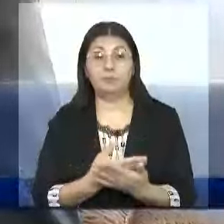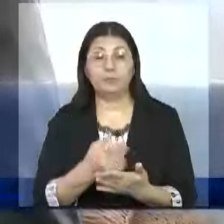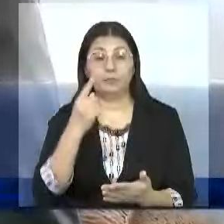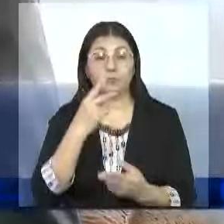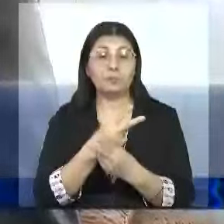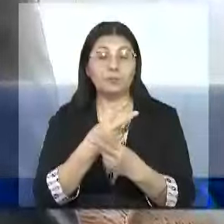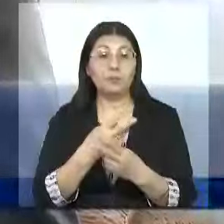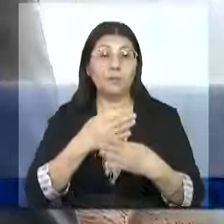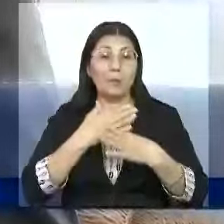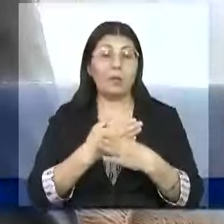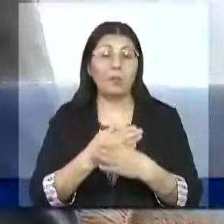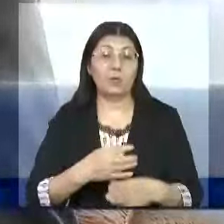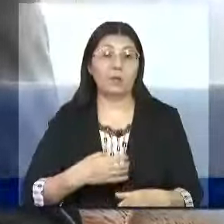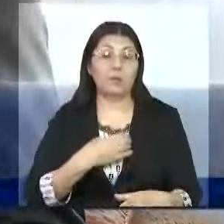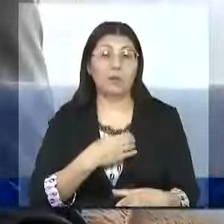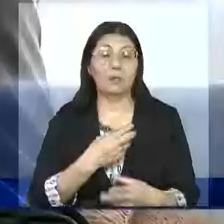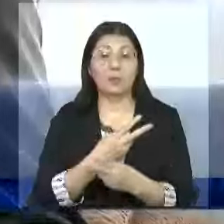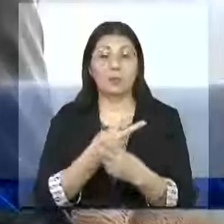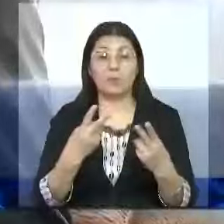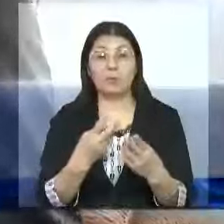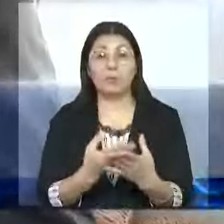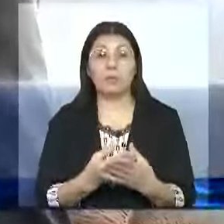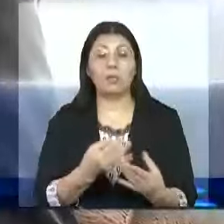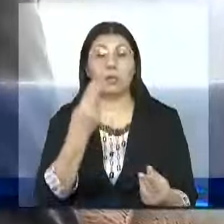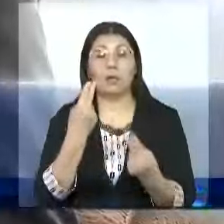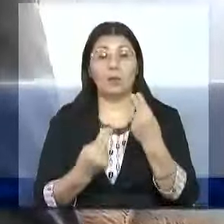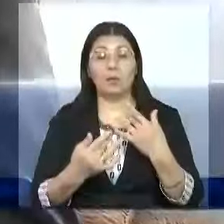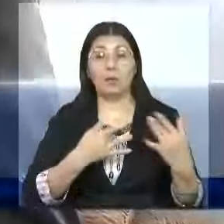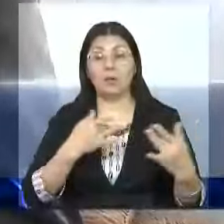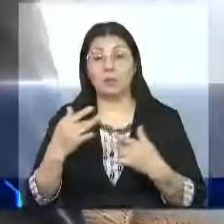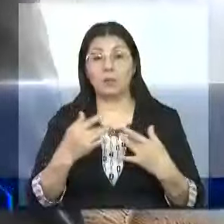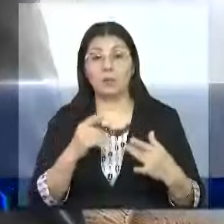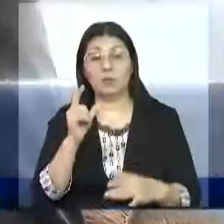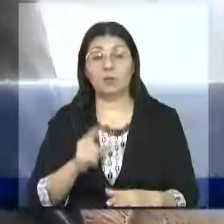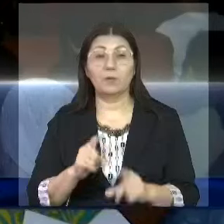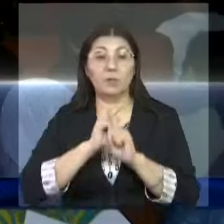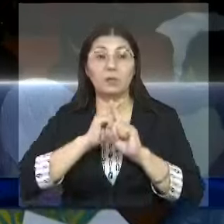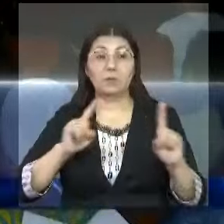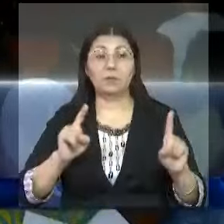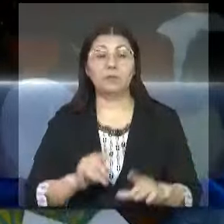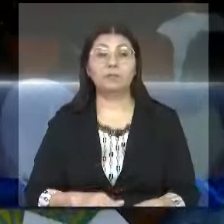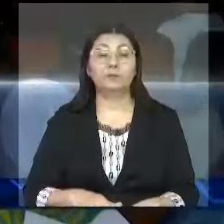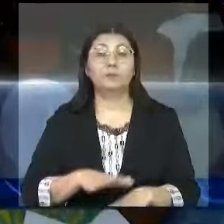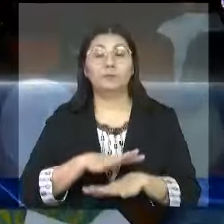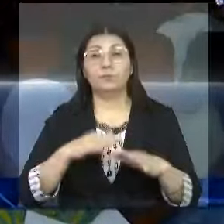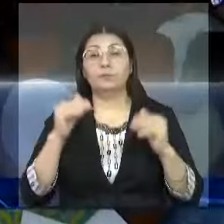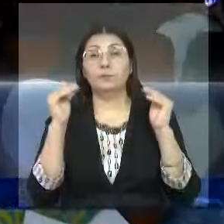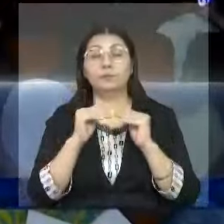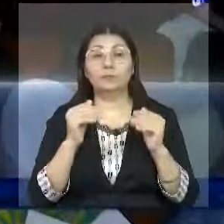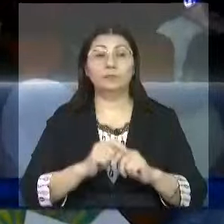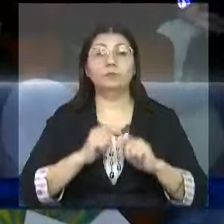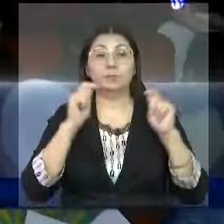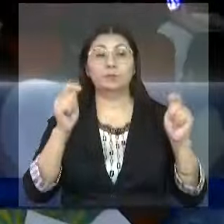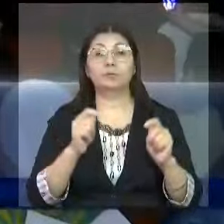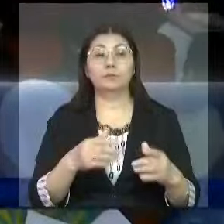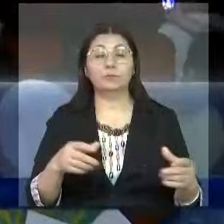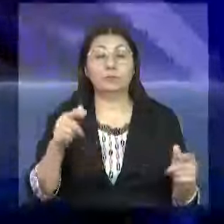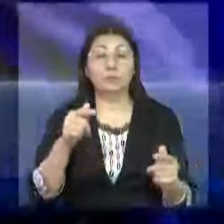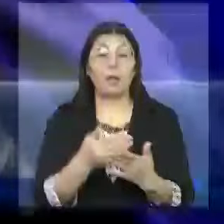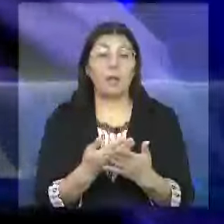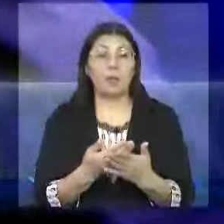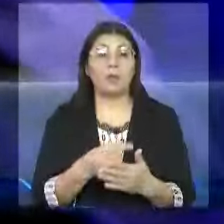постановку очень важно всей семьёй а игра актёров хоть и студен ли Многопрофильный колледж Тарлан открылся сравнительно